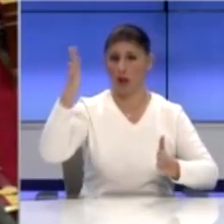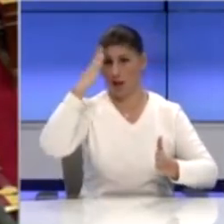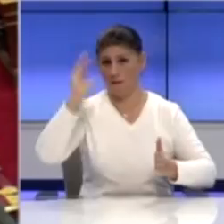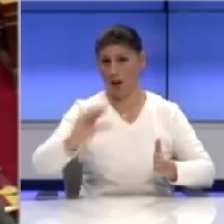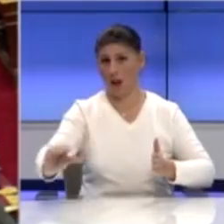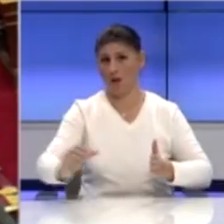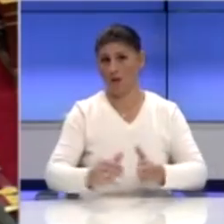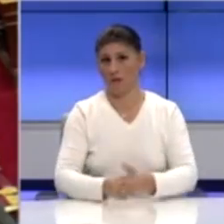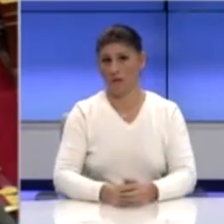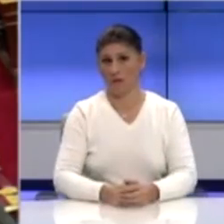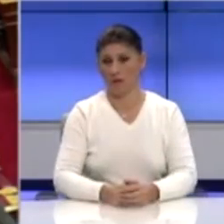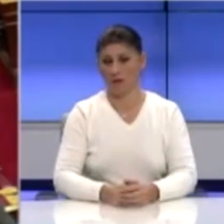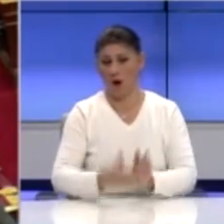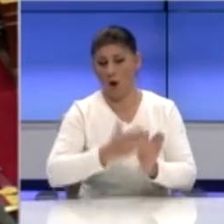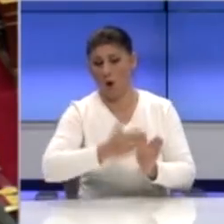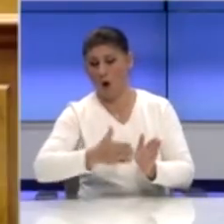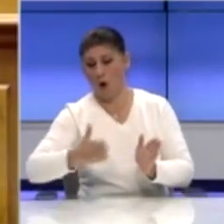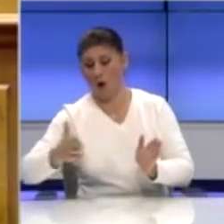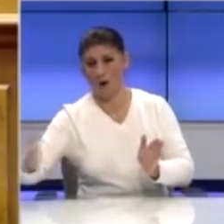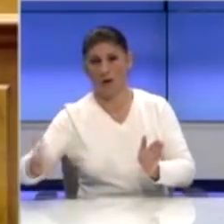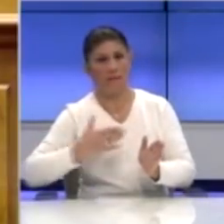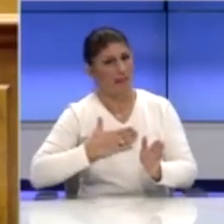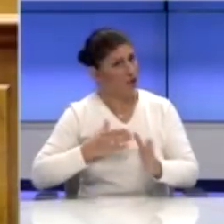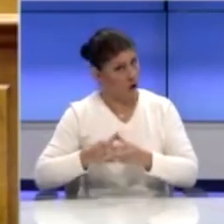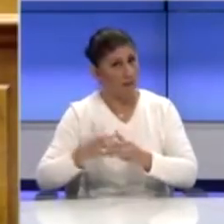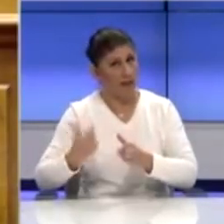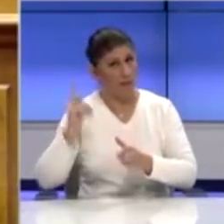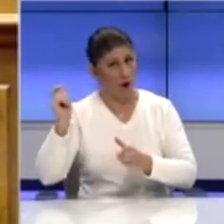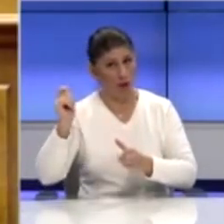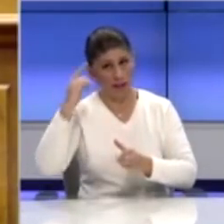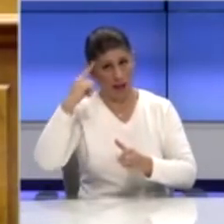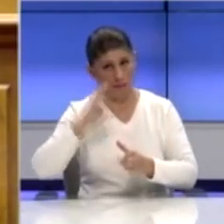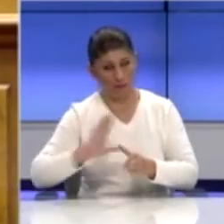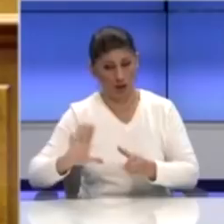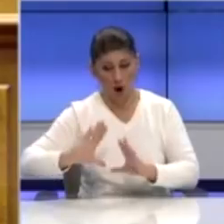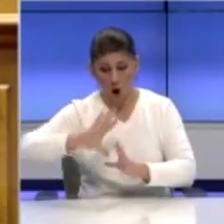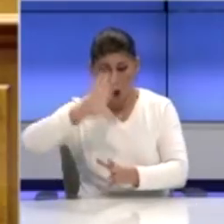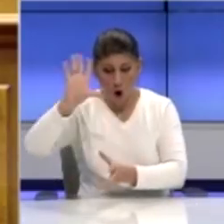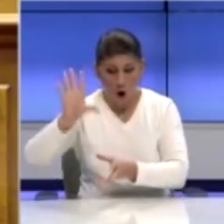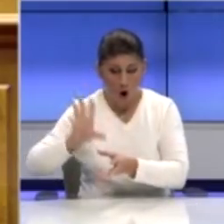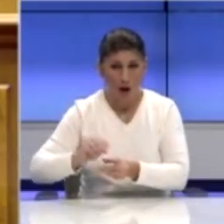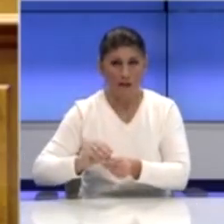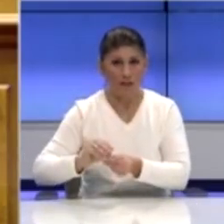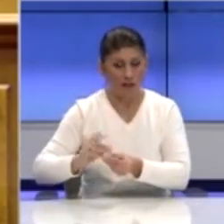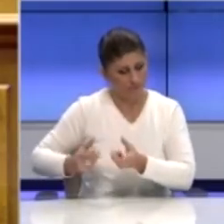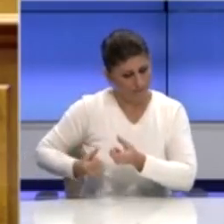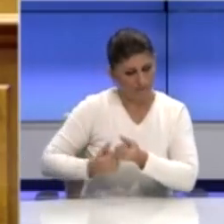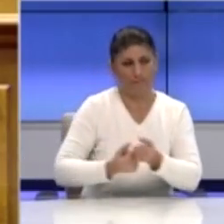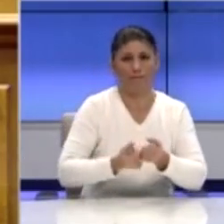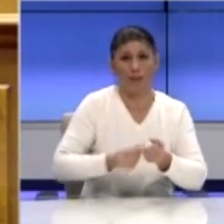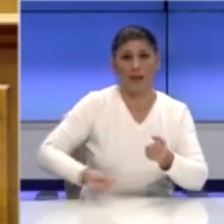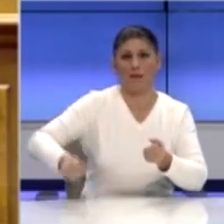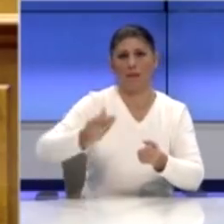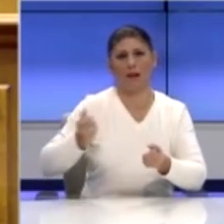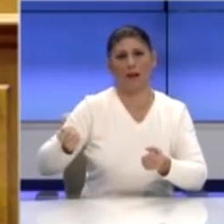κεφάλαιο. Το κόμμα μας έχει πολιτική άποψη για όλα αυτά και πώς συνέβαλαν αυτά στην υπερχρέωση.